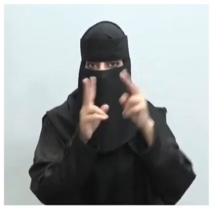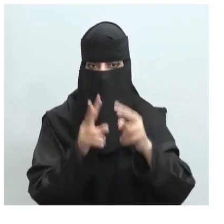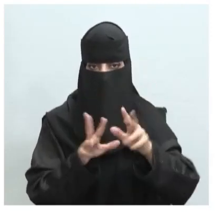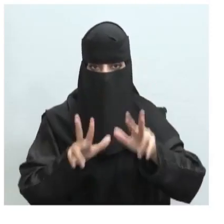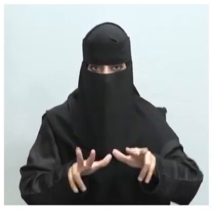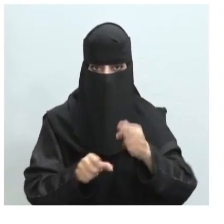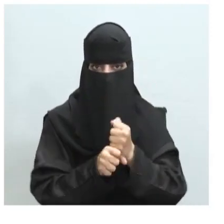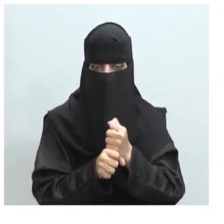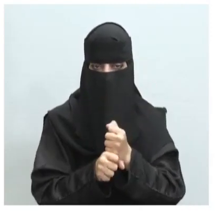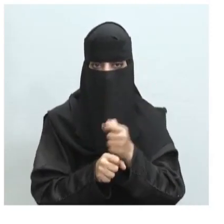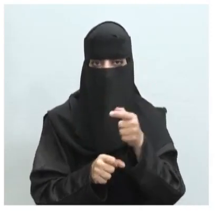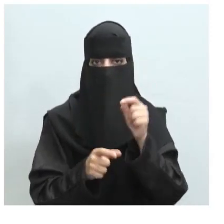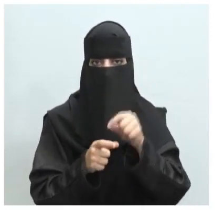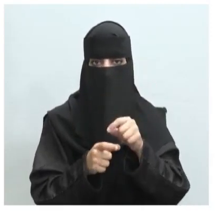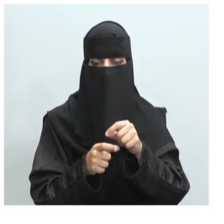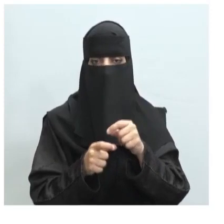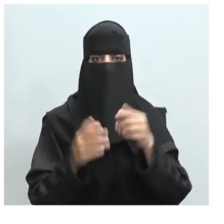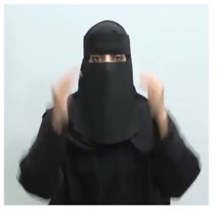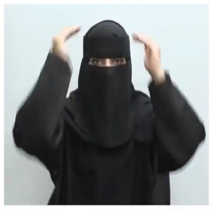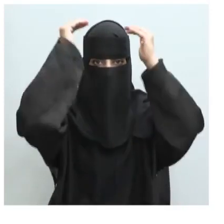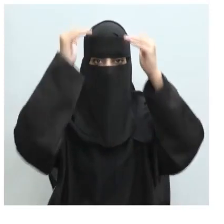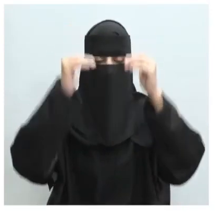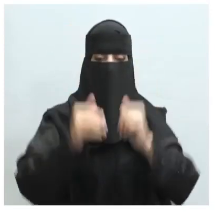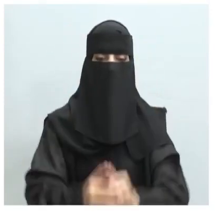الساكنه التي تحدث في السحاب